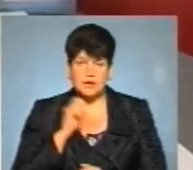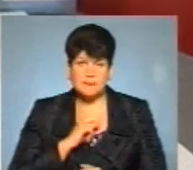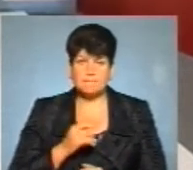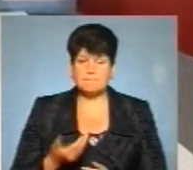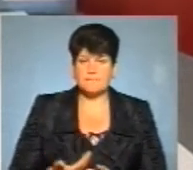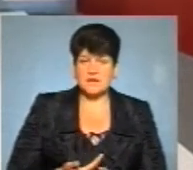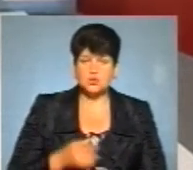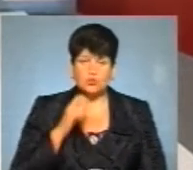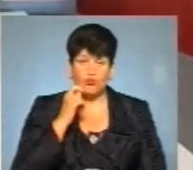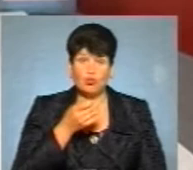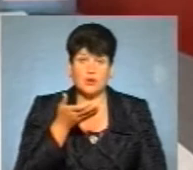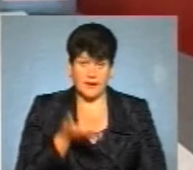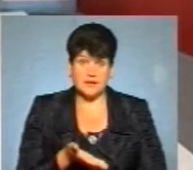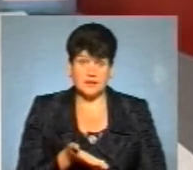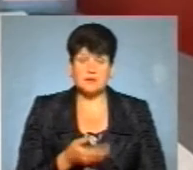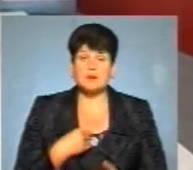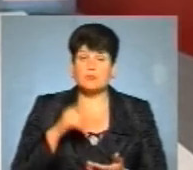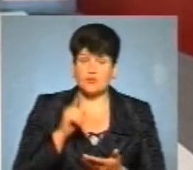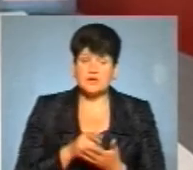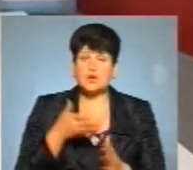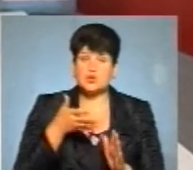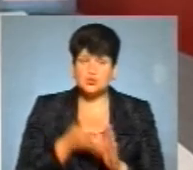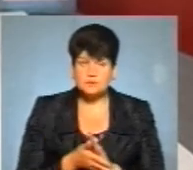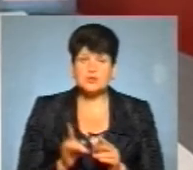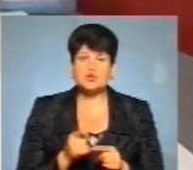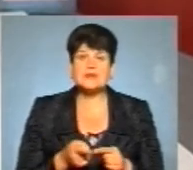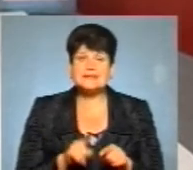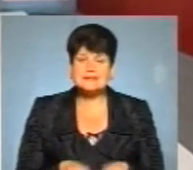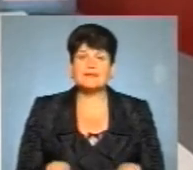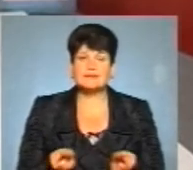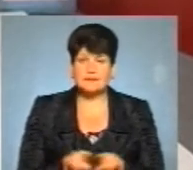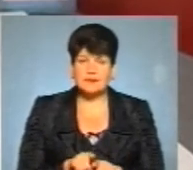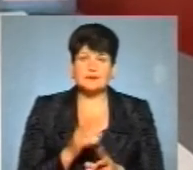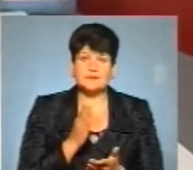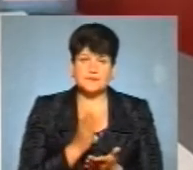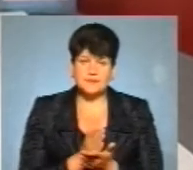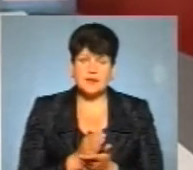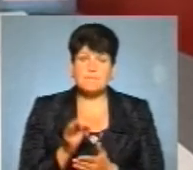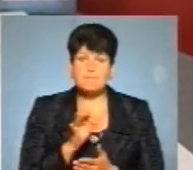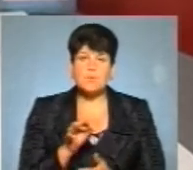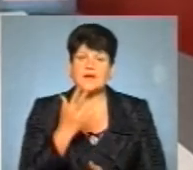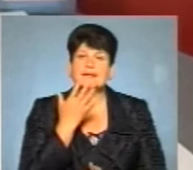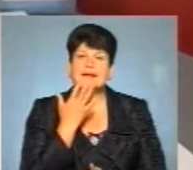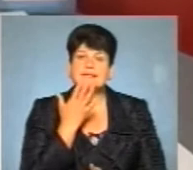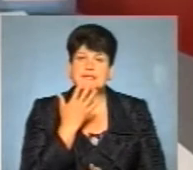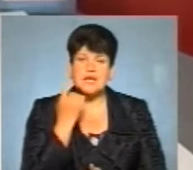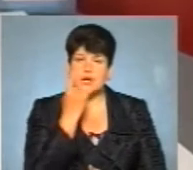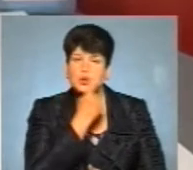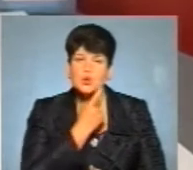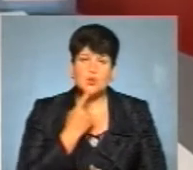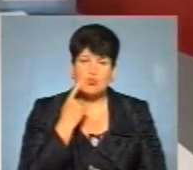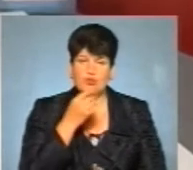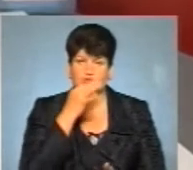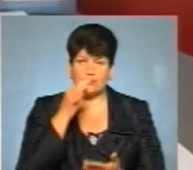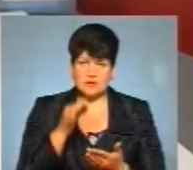мешкають в Україні, ми повинні розуміти, що це теж йдеться про і національну, і мовну